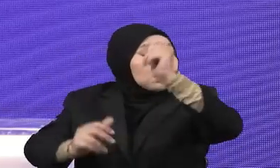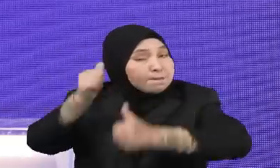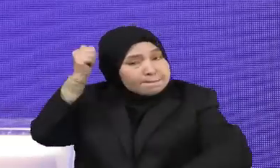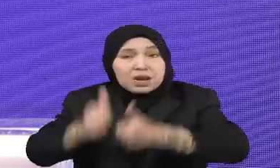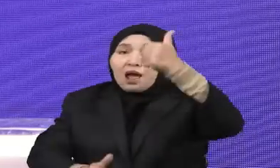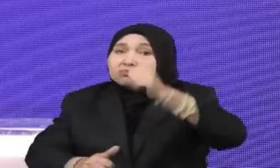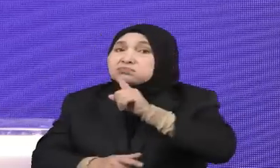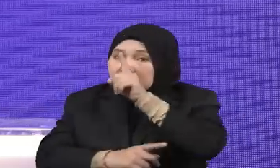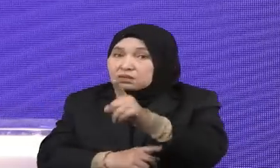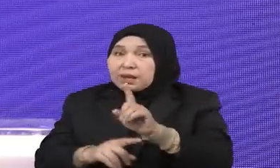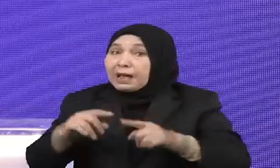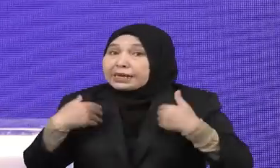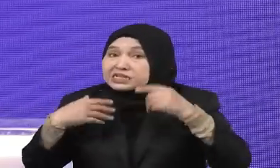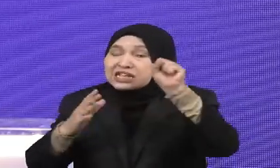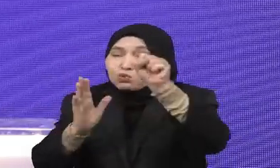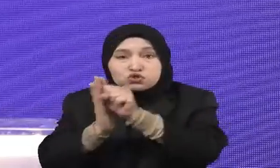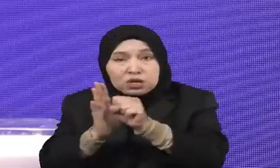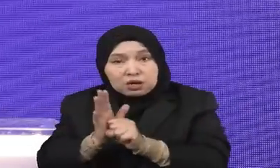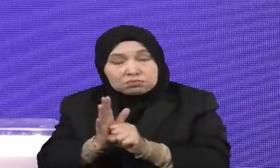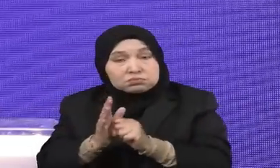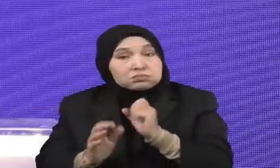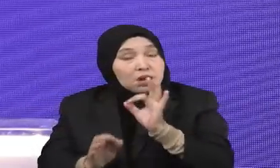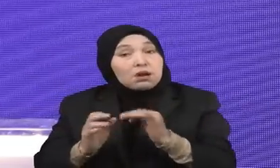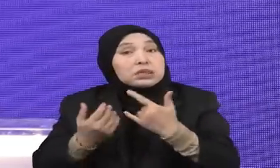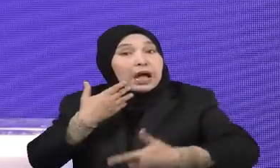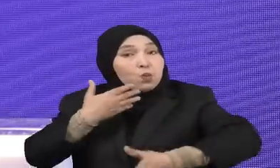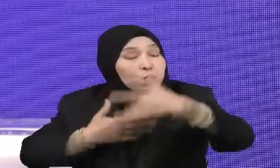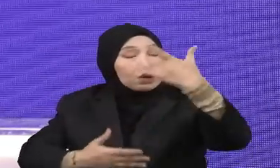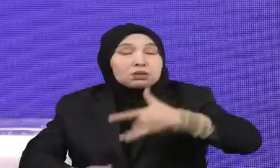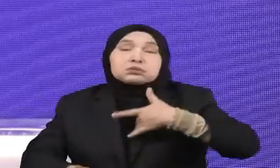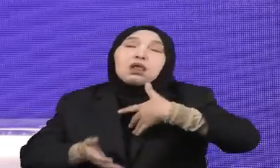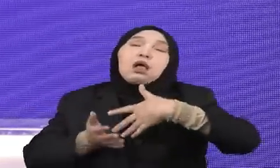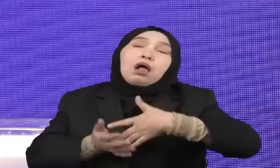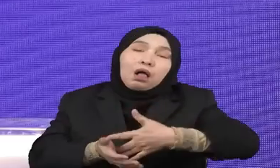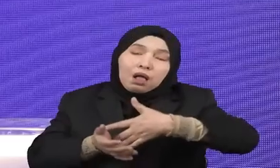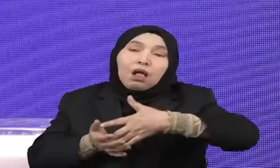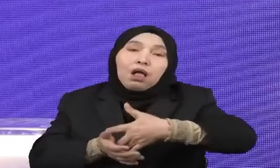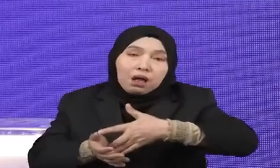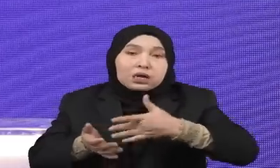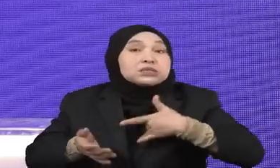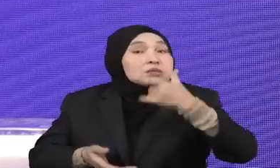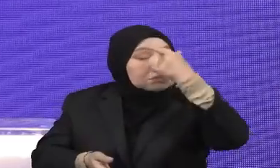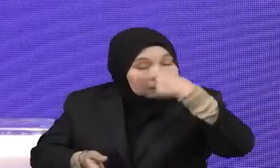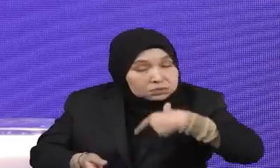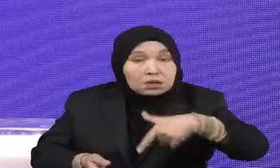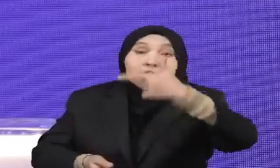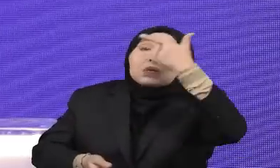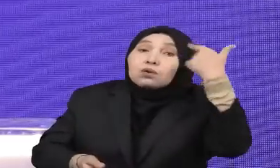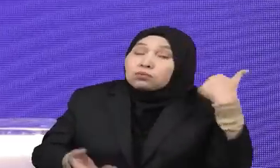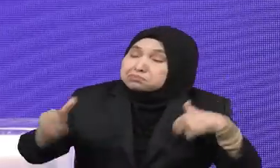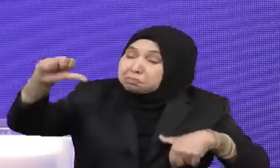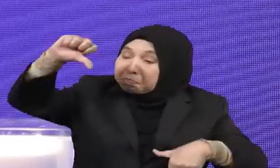sebenarnya tapi ada satu syarat satu syarat kalau katakan awalnya tadi lemah melemah ataupun rasa sedih karena